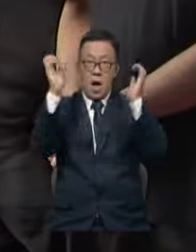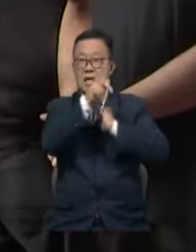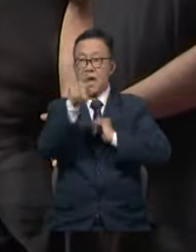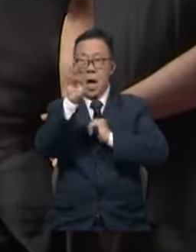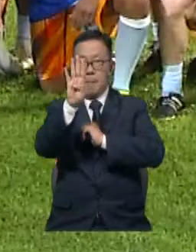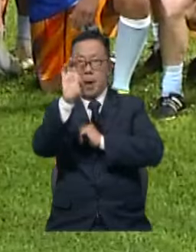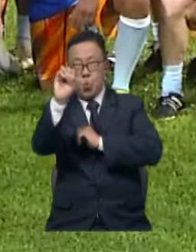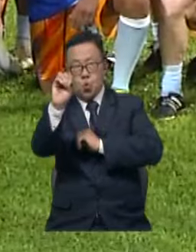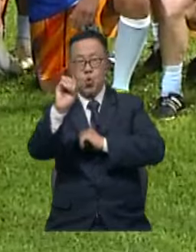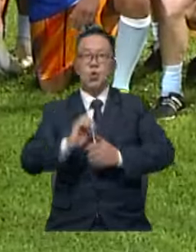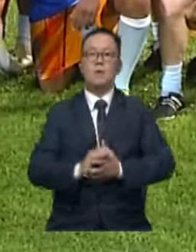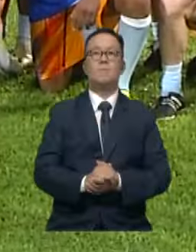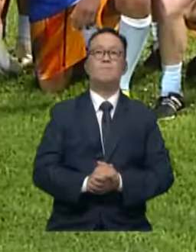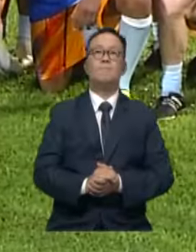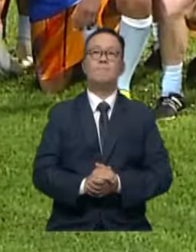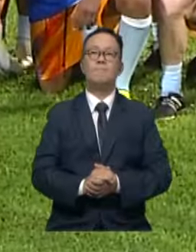ke-40.